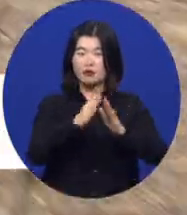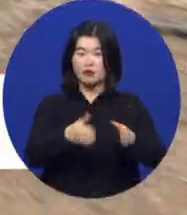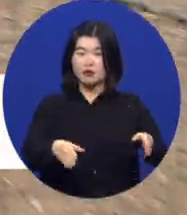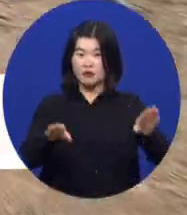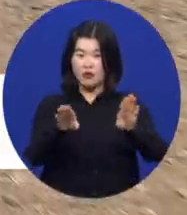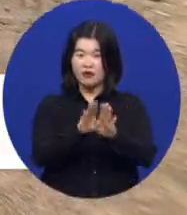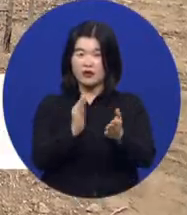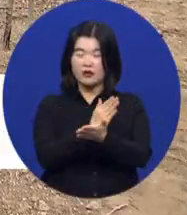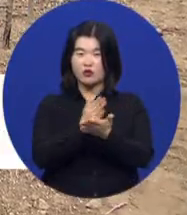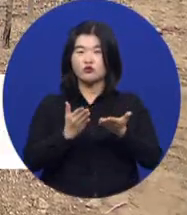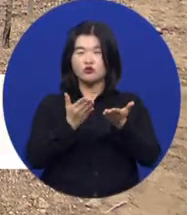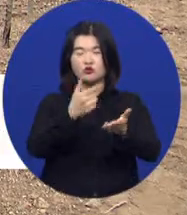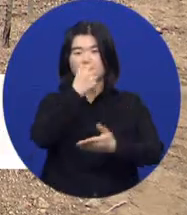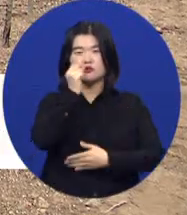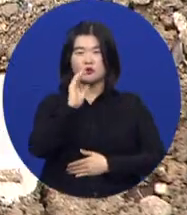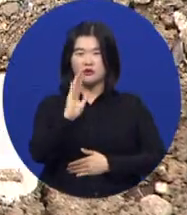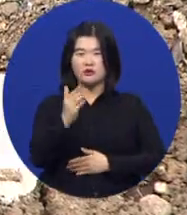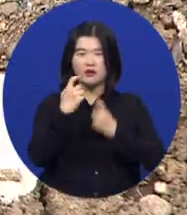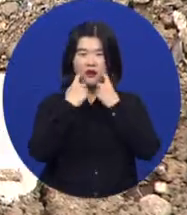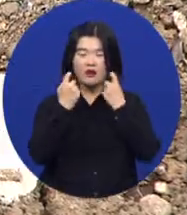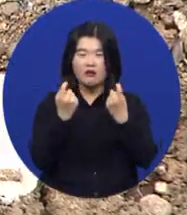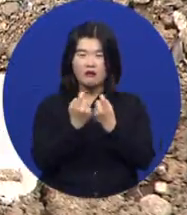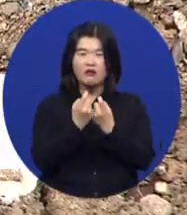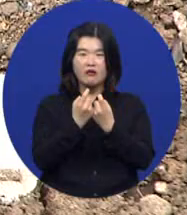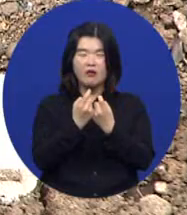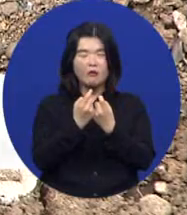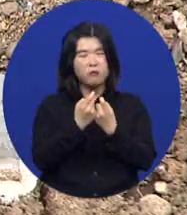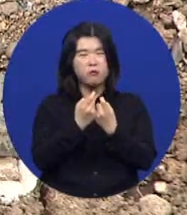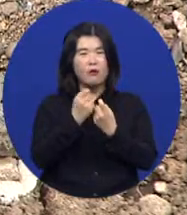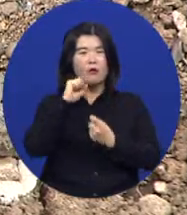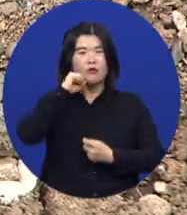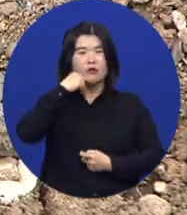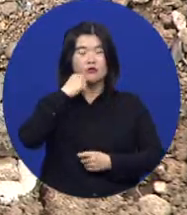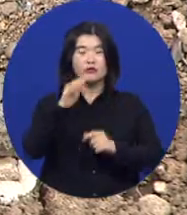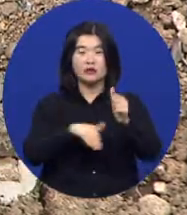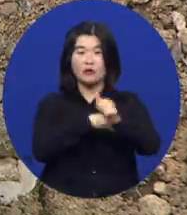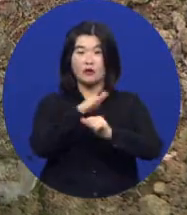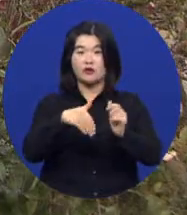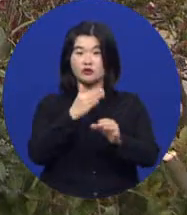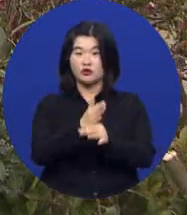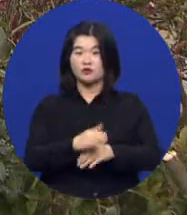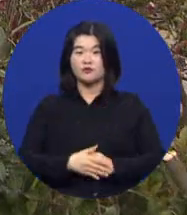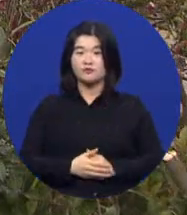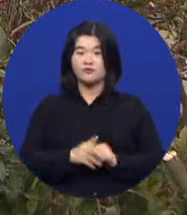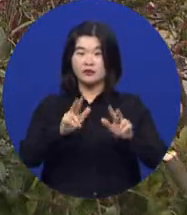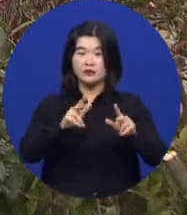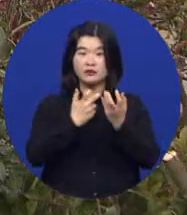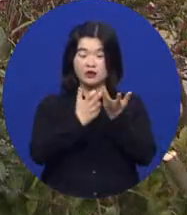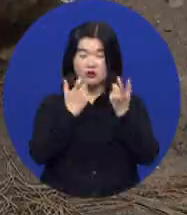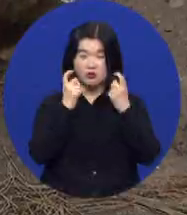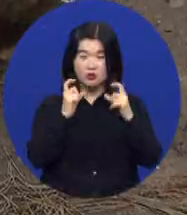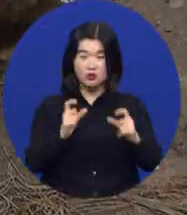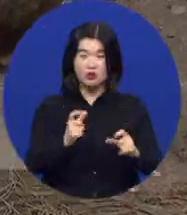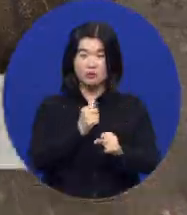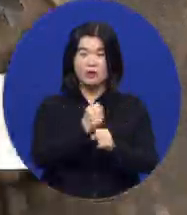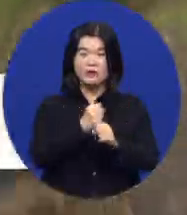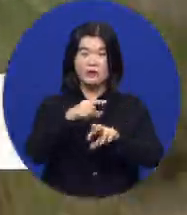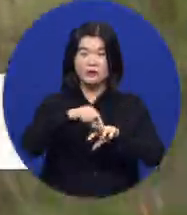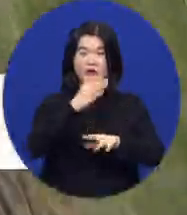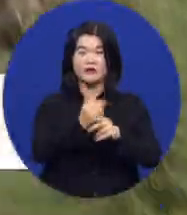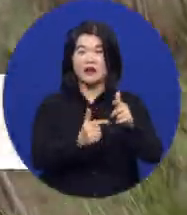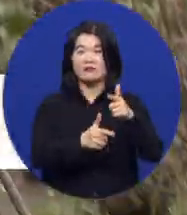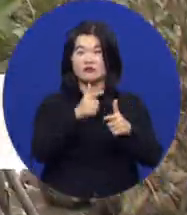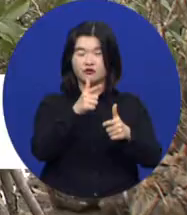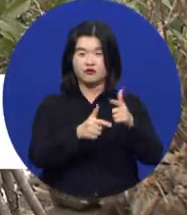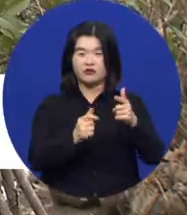공공기관에 제공하기에도 모자라 민간 보급은 엄두도 내지 못하고 있습니다. 현재 도내에서 유통되는 왕벚나무